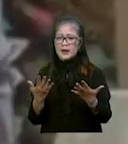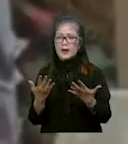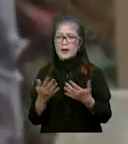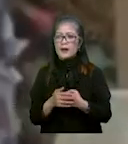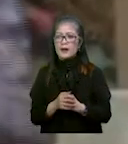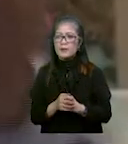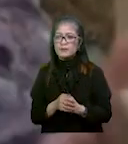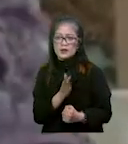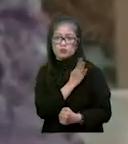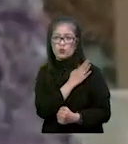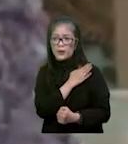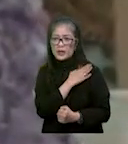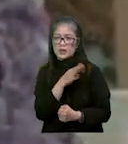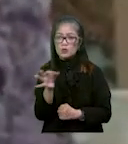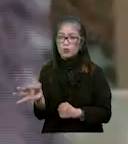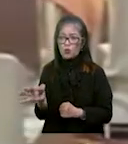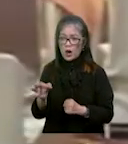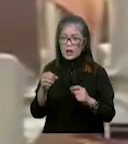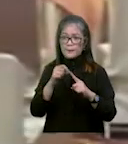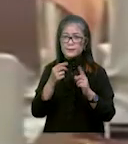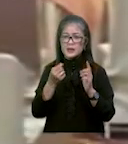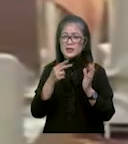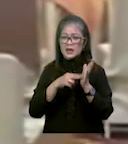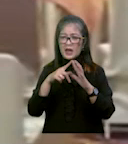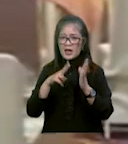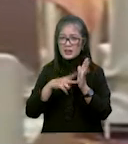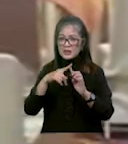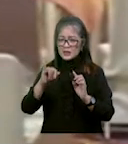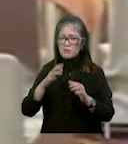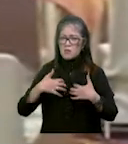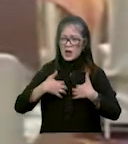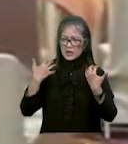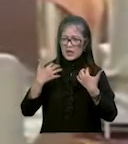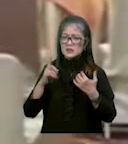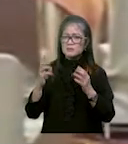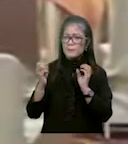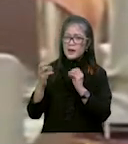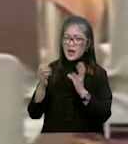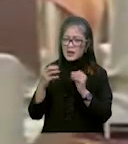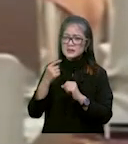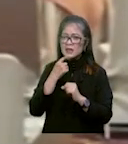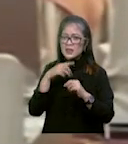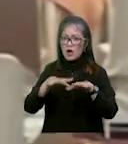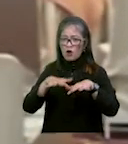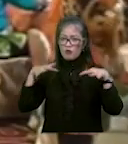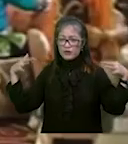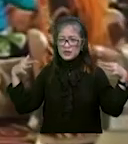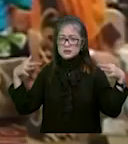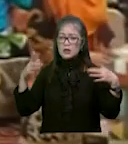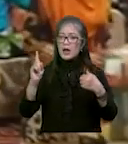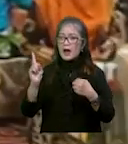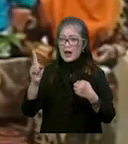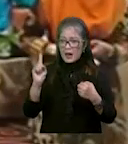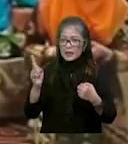Bupati Kepulauan Meranti Muhammad adil meradang saat berbicara di rakornas pengelolaan APBD di Pekanbaru Riau Pekan lalu